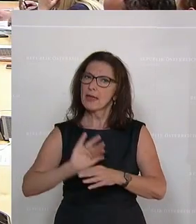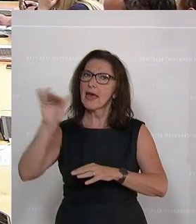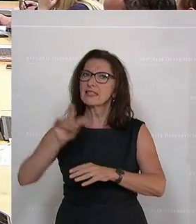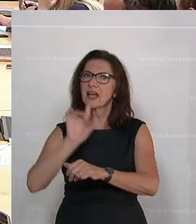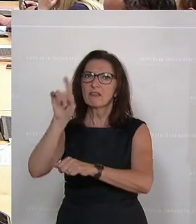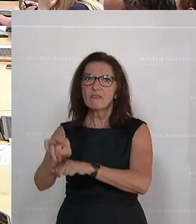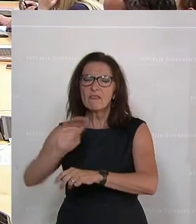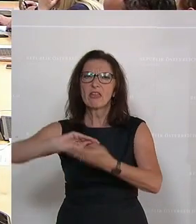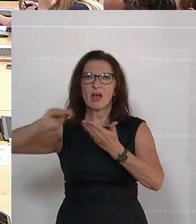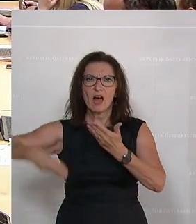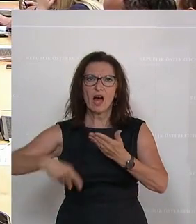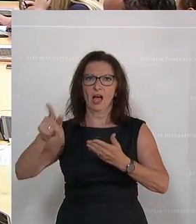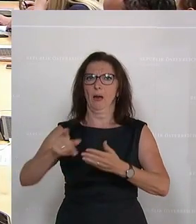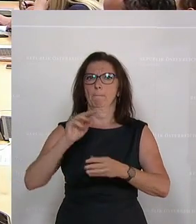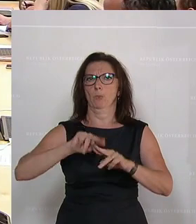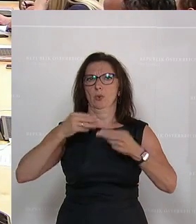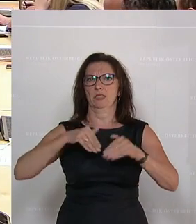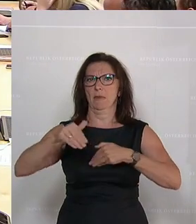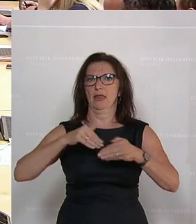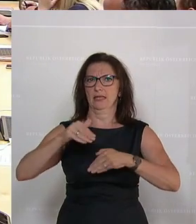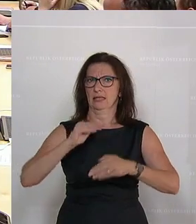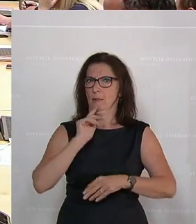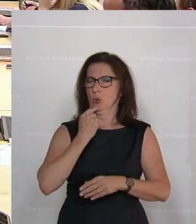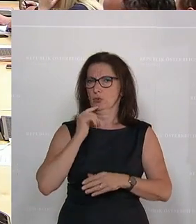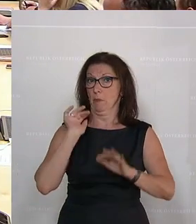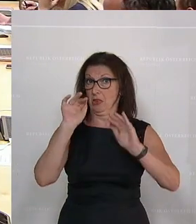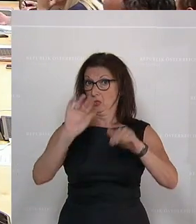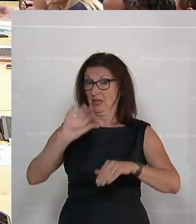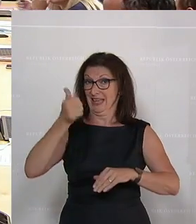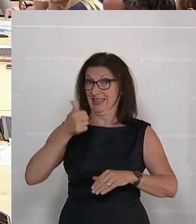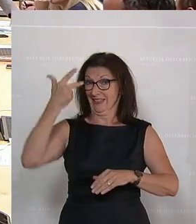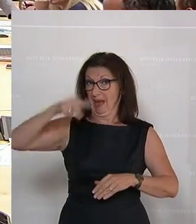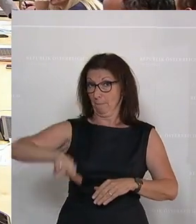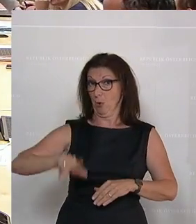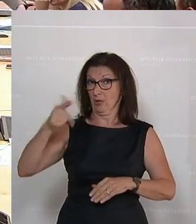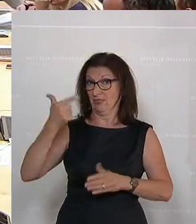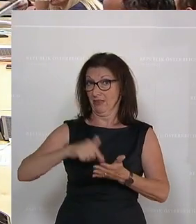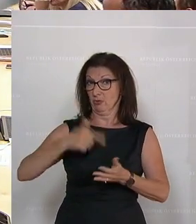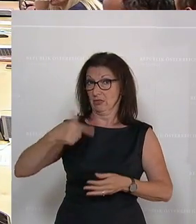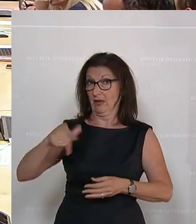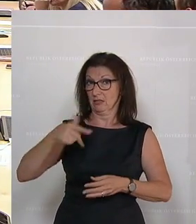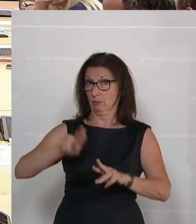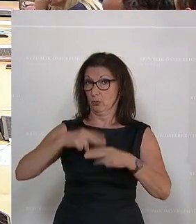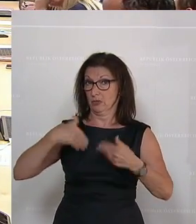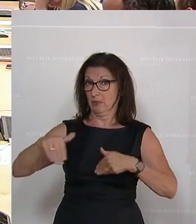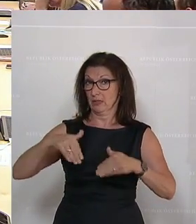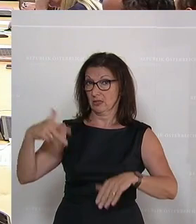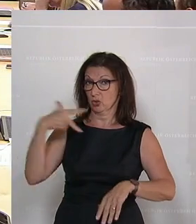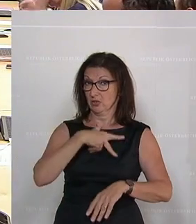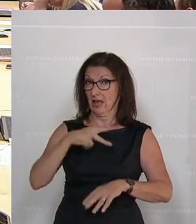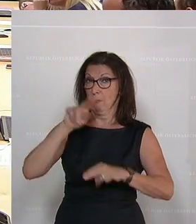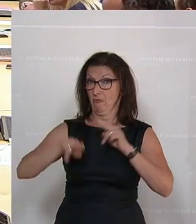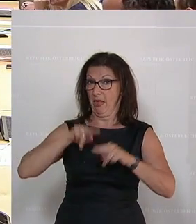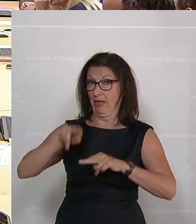hundepflege und konsumentenschutz im ersten part 1 20-22 tut einem bundesminister für soziales pflege und